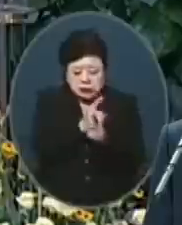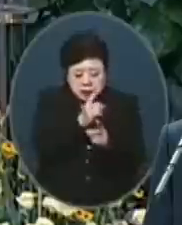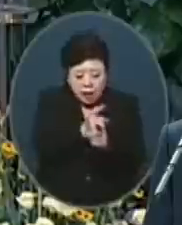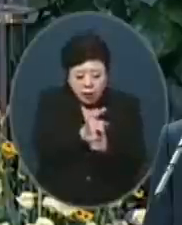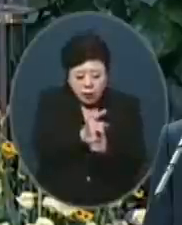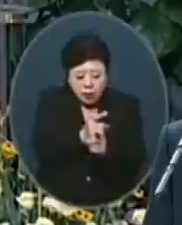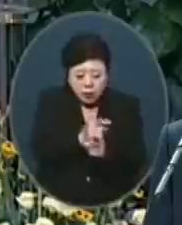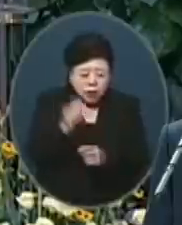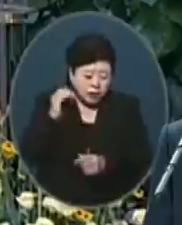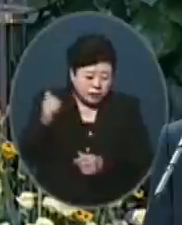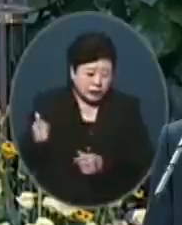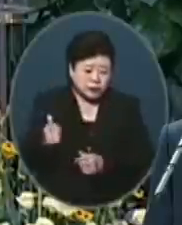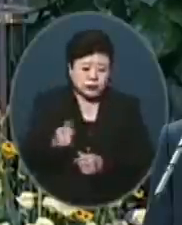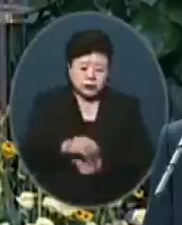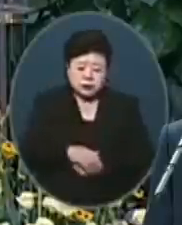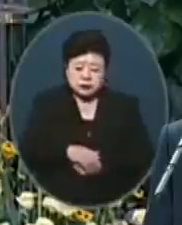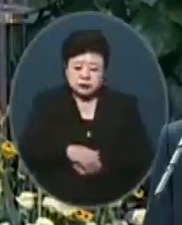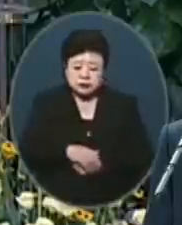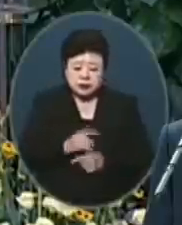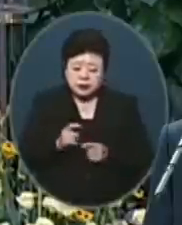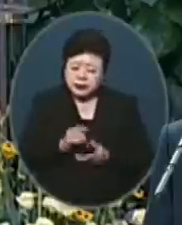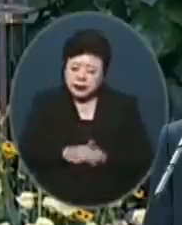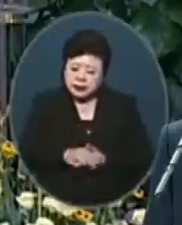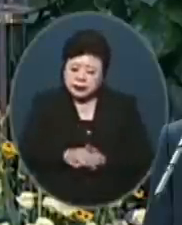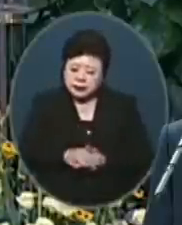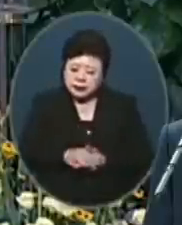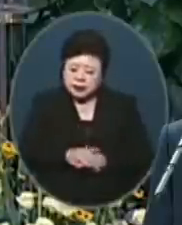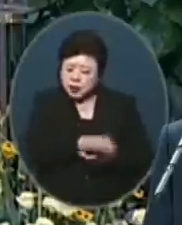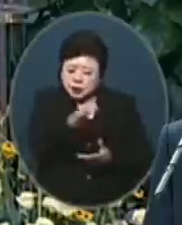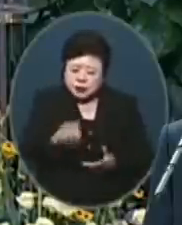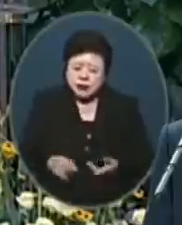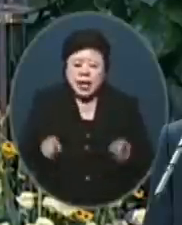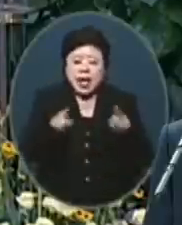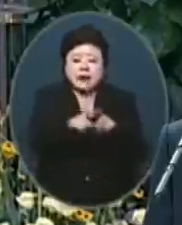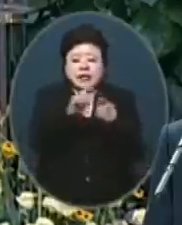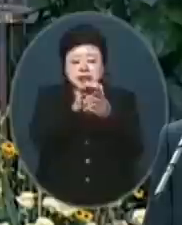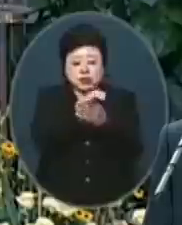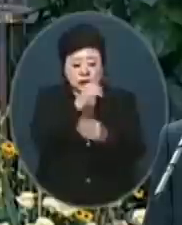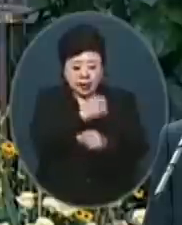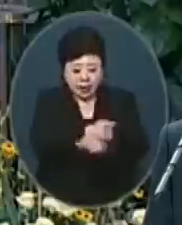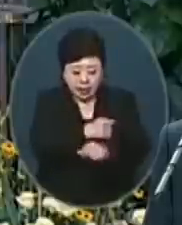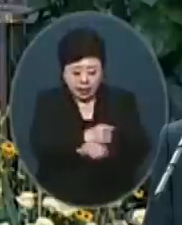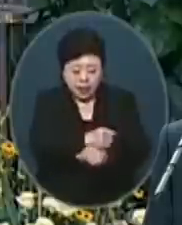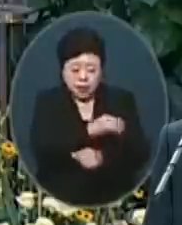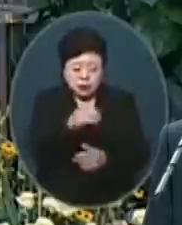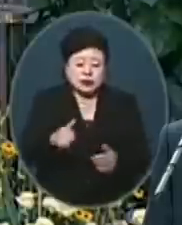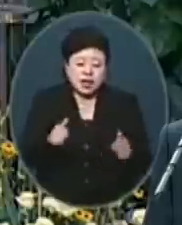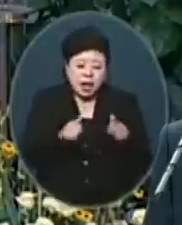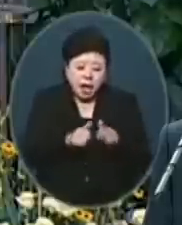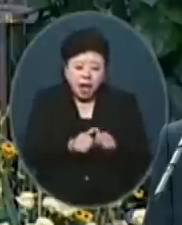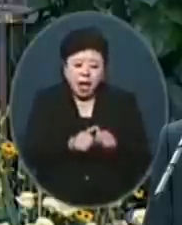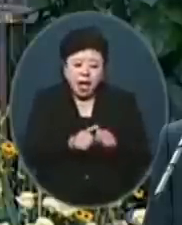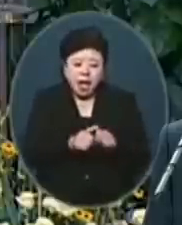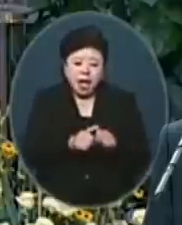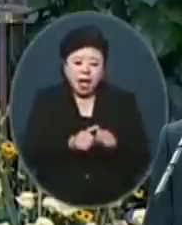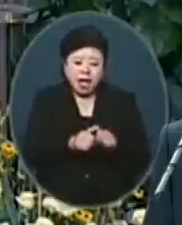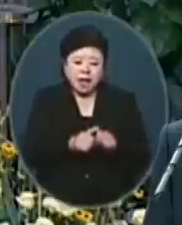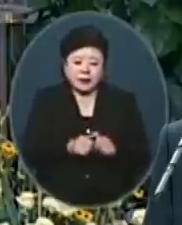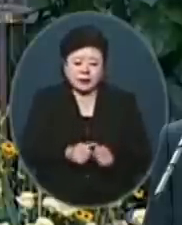그리고 대통령직을 물러나면서 이렇게 말했습니다. 우리는 함께 기도했습니다. 우리는 함께 어두움의